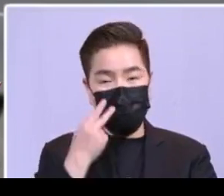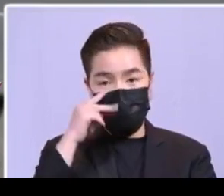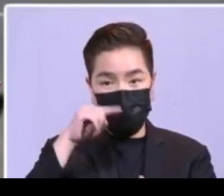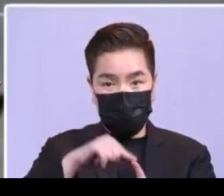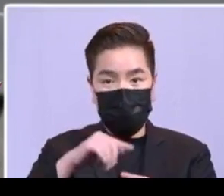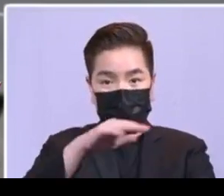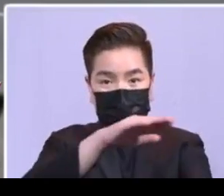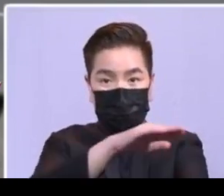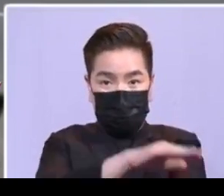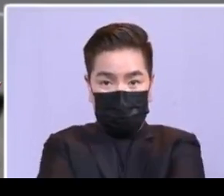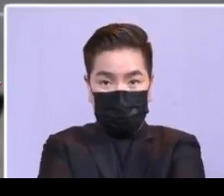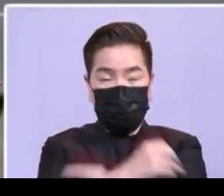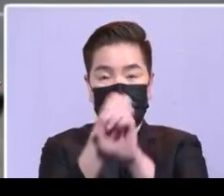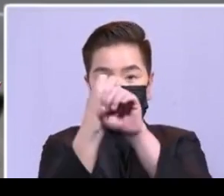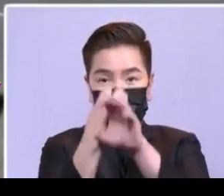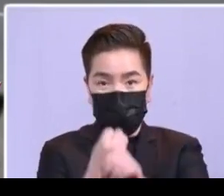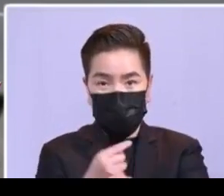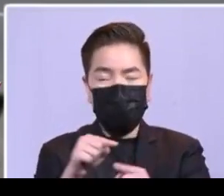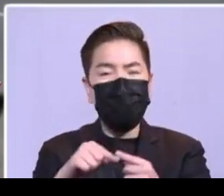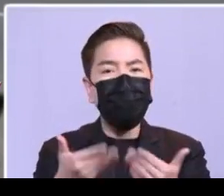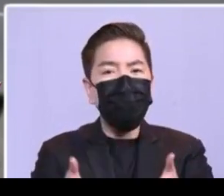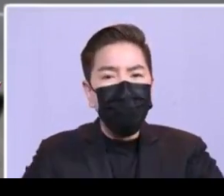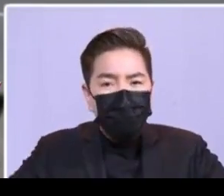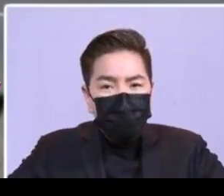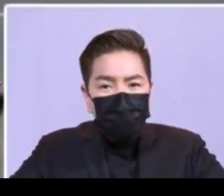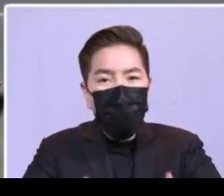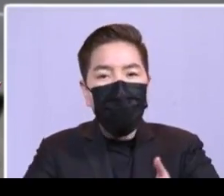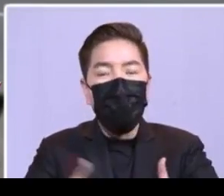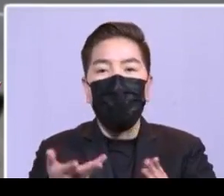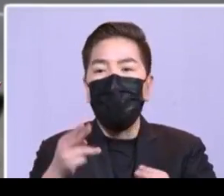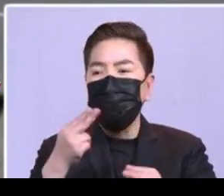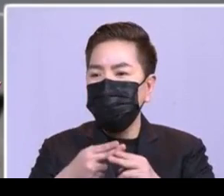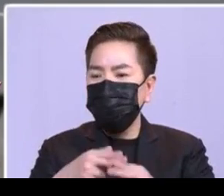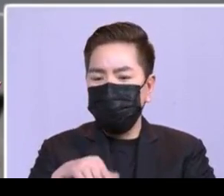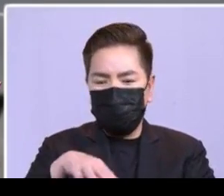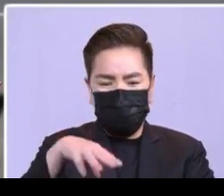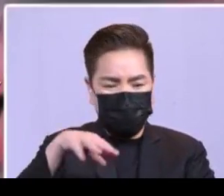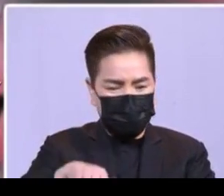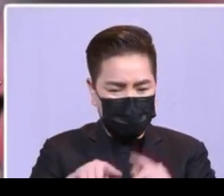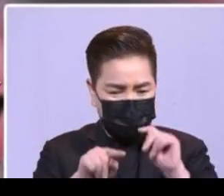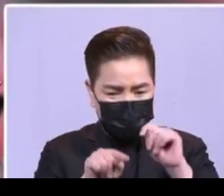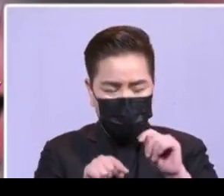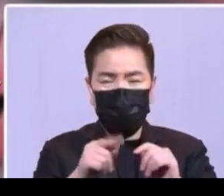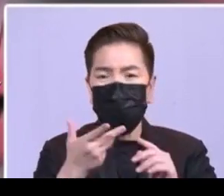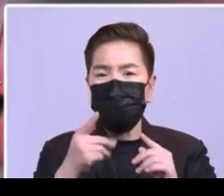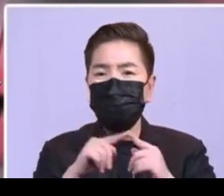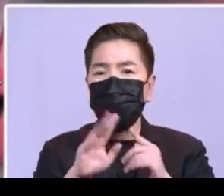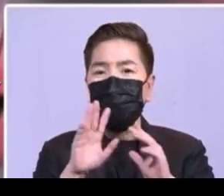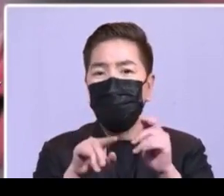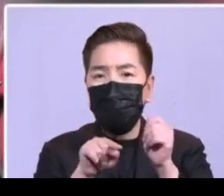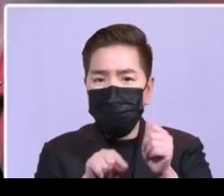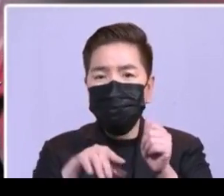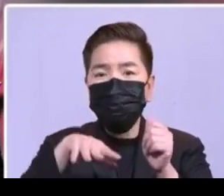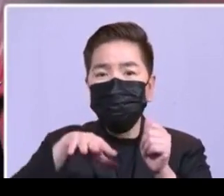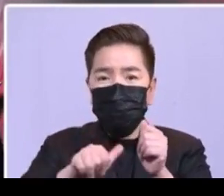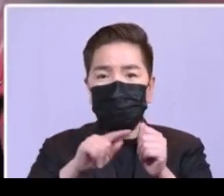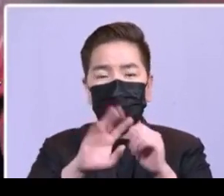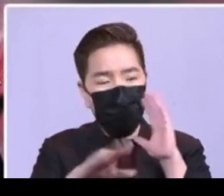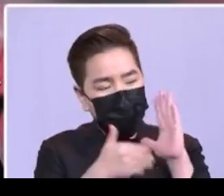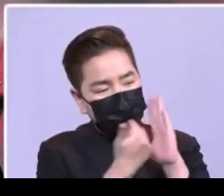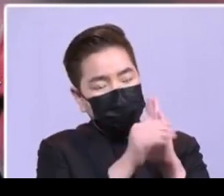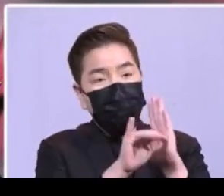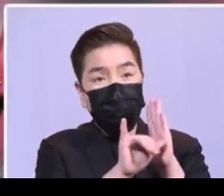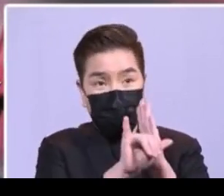ที่บริเวณสี่แยกไฟแดงถนนอรุณประเสริฐครับอยู่ที่บริเวณบายพาสดอยมะยางตำบลตาดทองอยู่ที่อำเภอเมืองยโสธรนะ